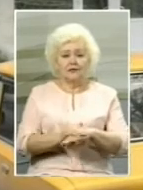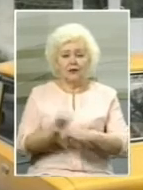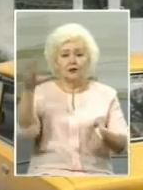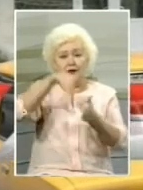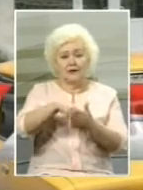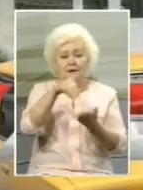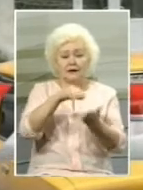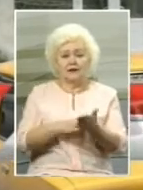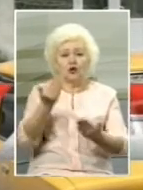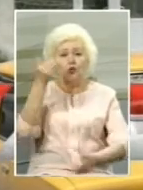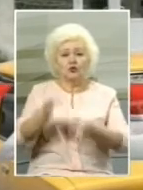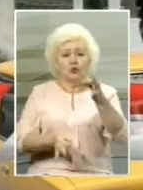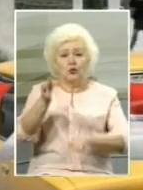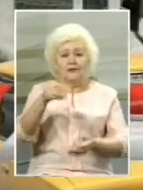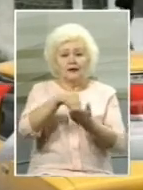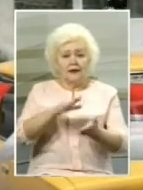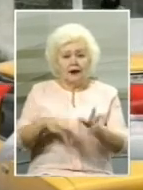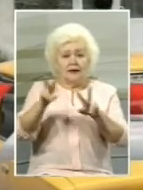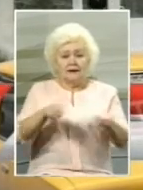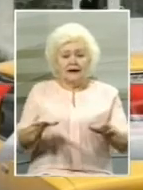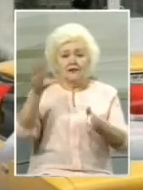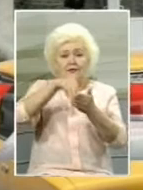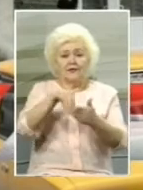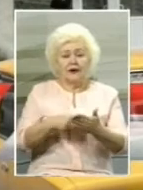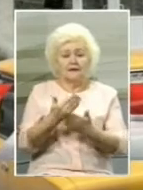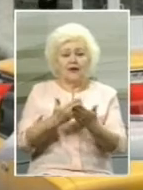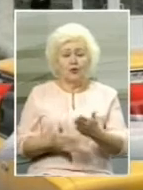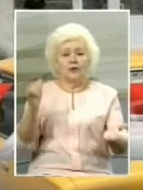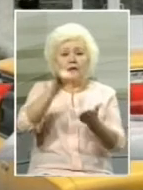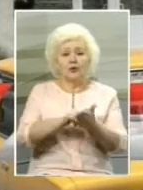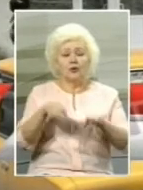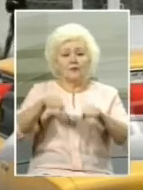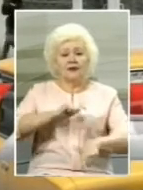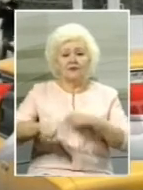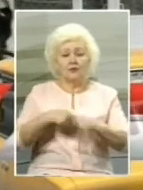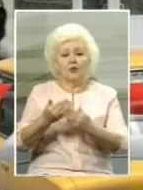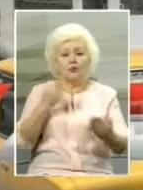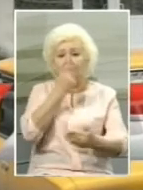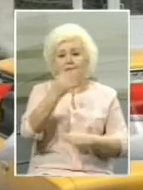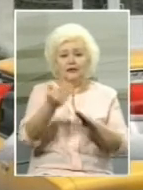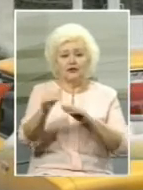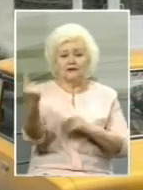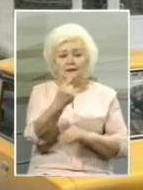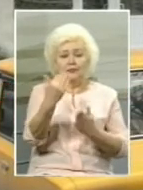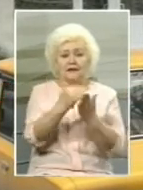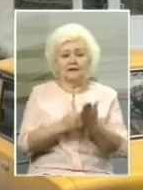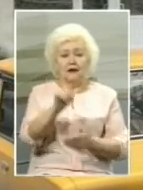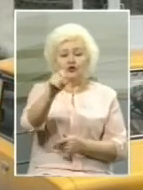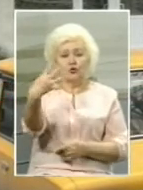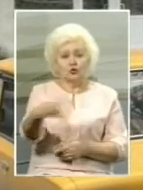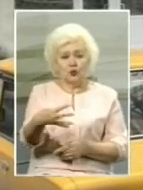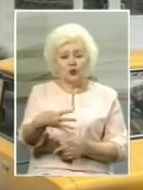реестр досудовых расследований были внесены відомості за ознаками криминального правопорушення, передбаченого частиною 1 статті